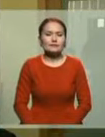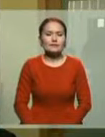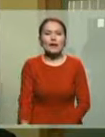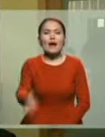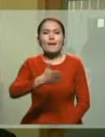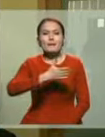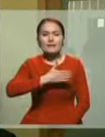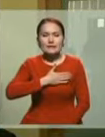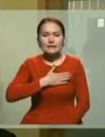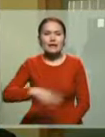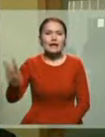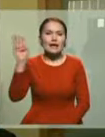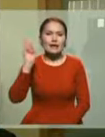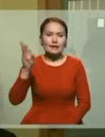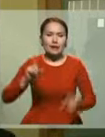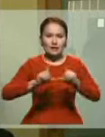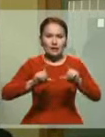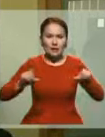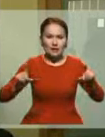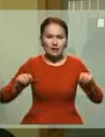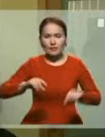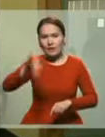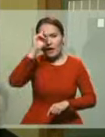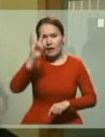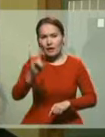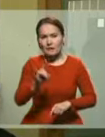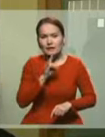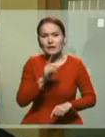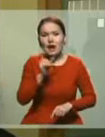Біздің елшілікке біздің қазақ азаматтар